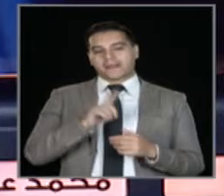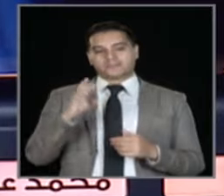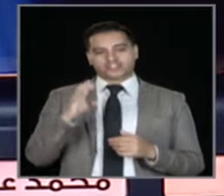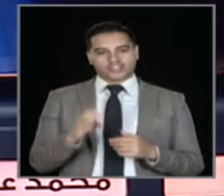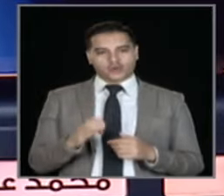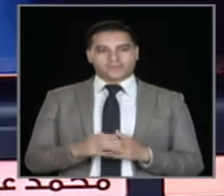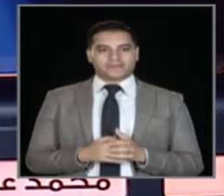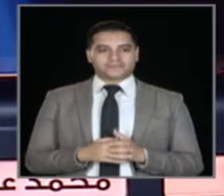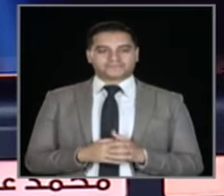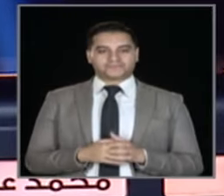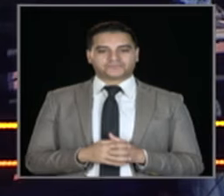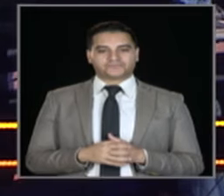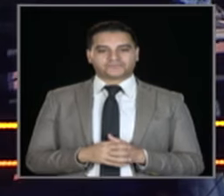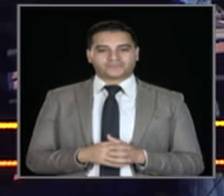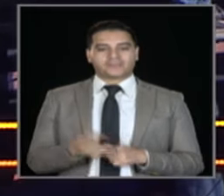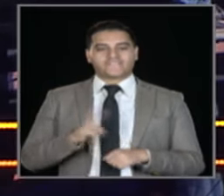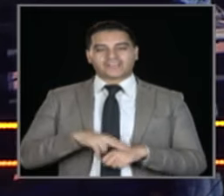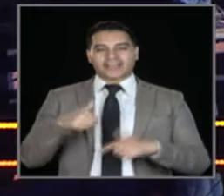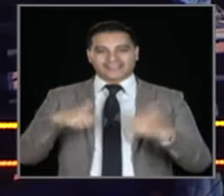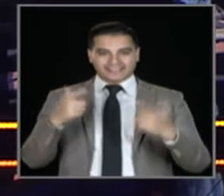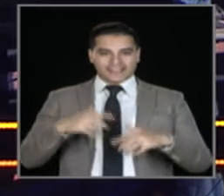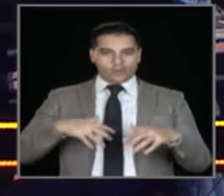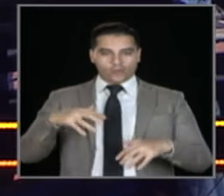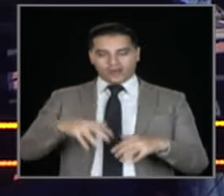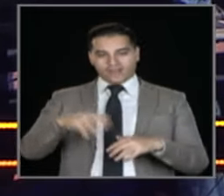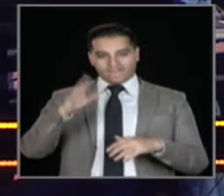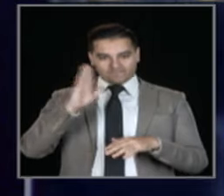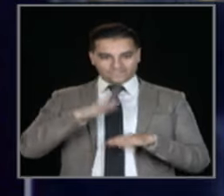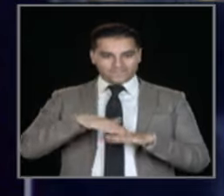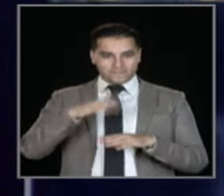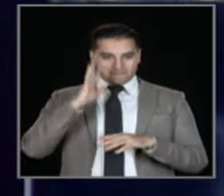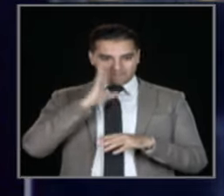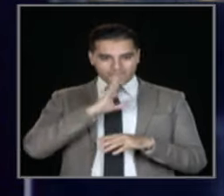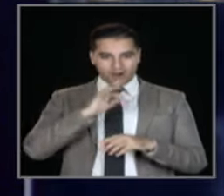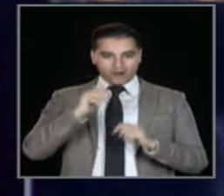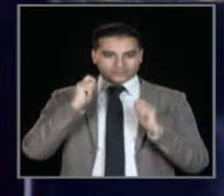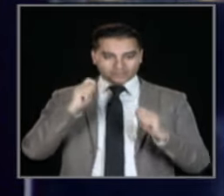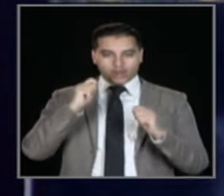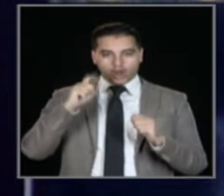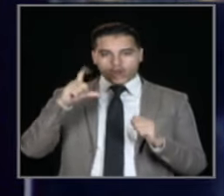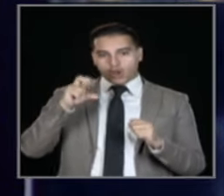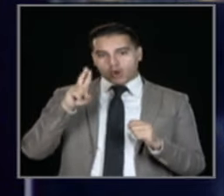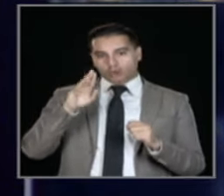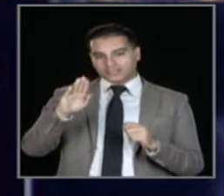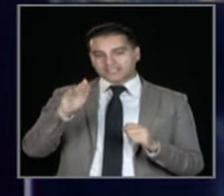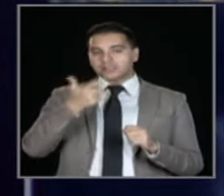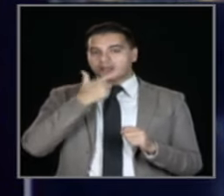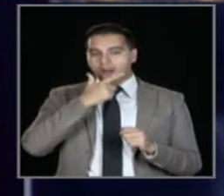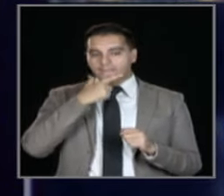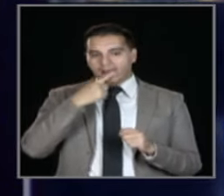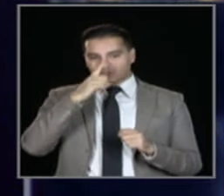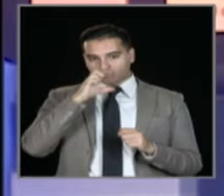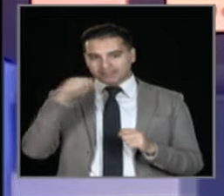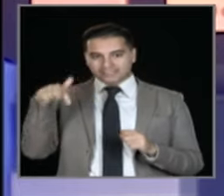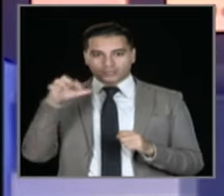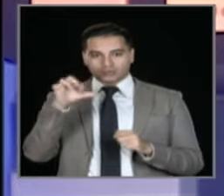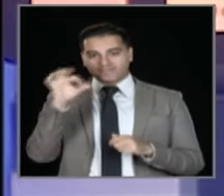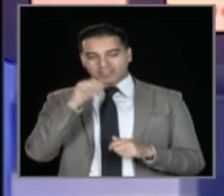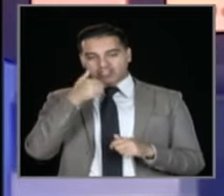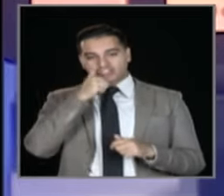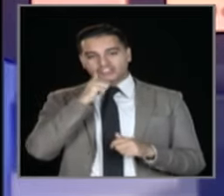الجنوبية. في أي دولة آسيوية بدأت ثورة اللوتس الأبيض عام 1796؟ في